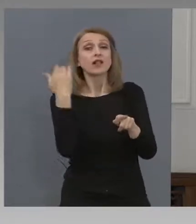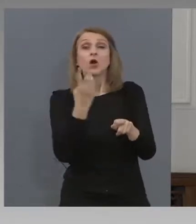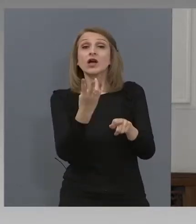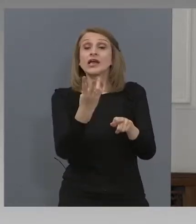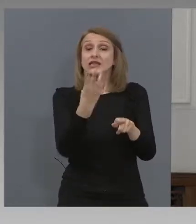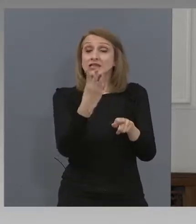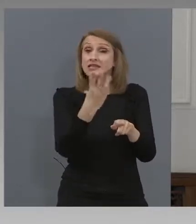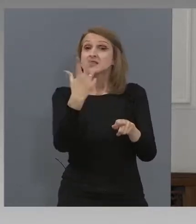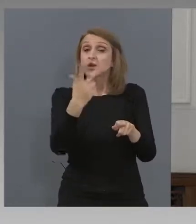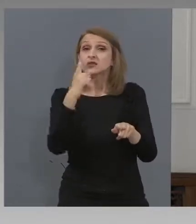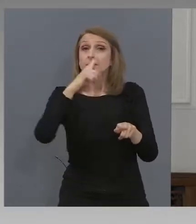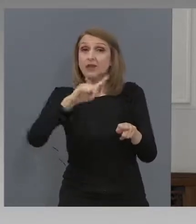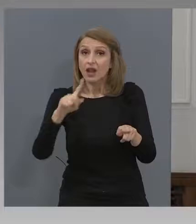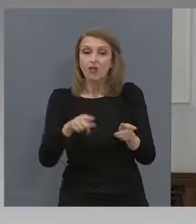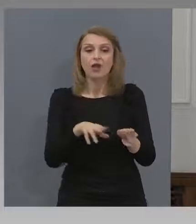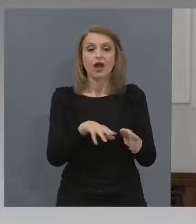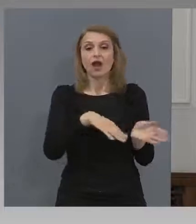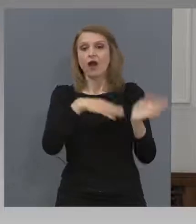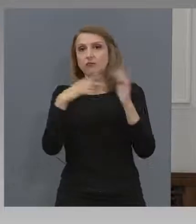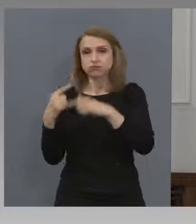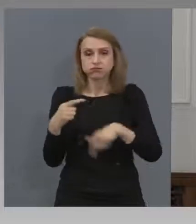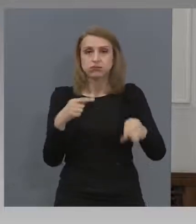през 2019 година